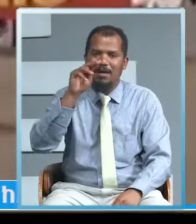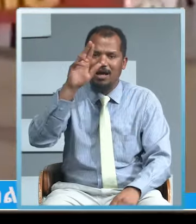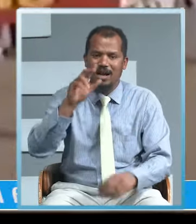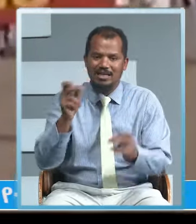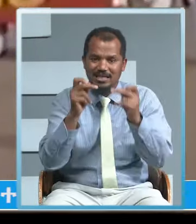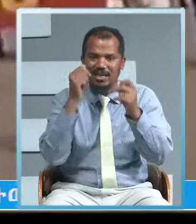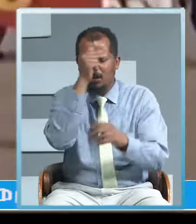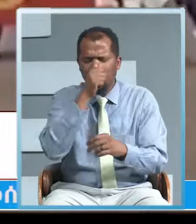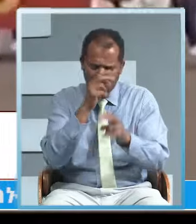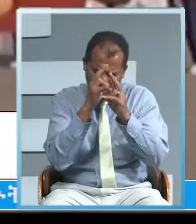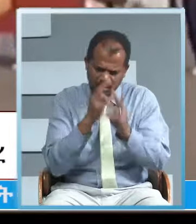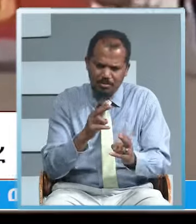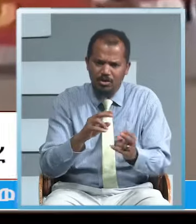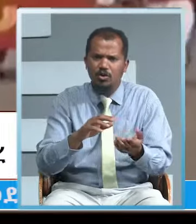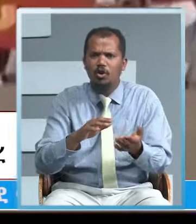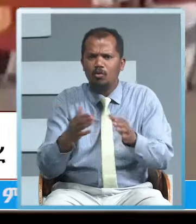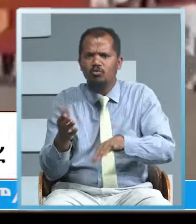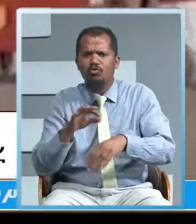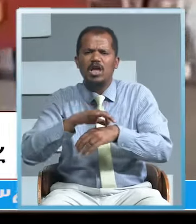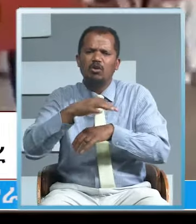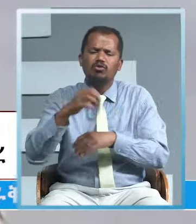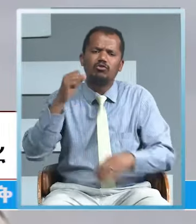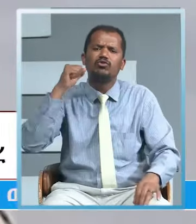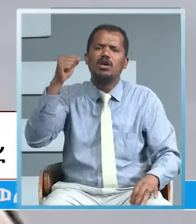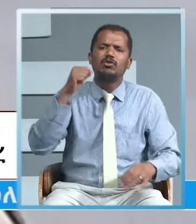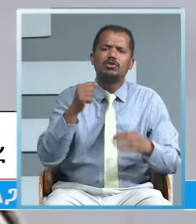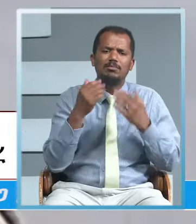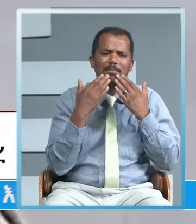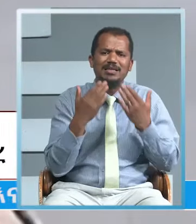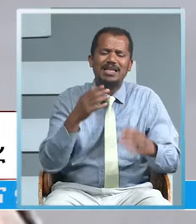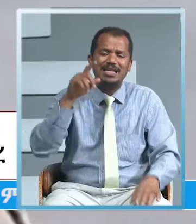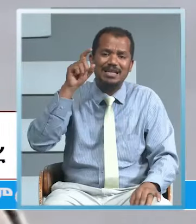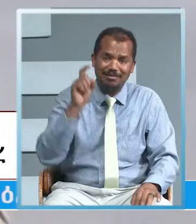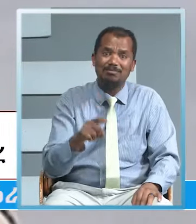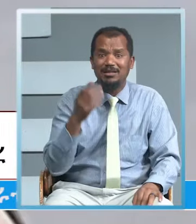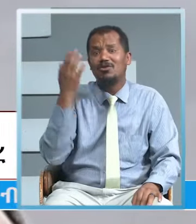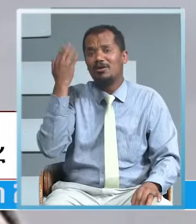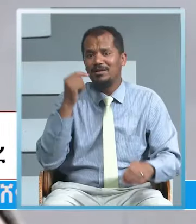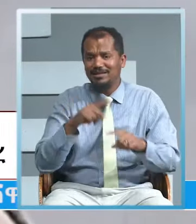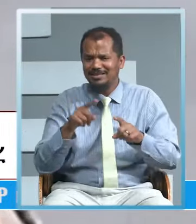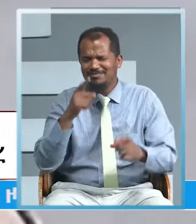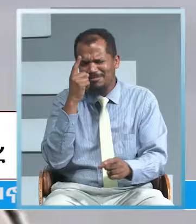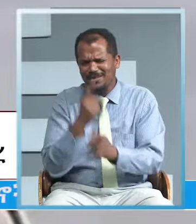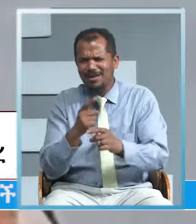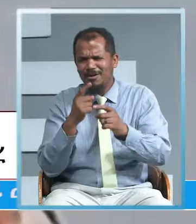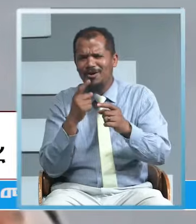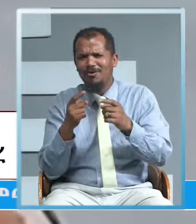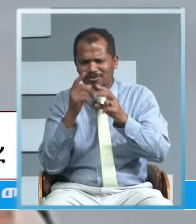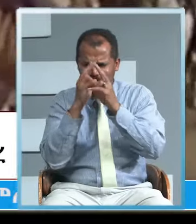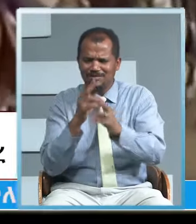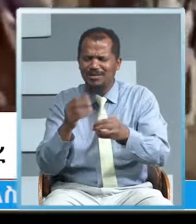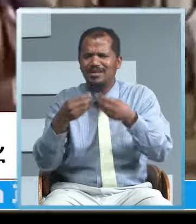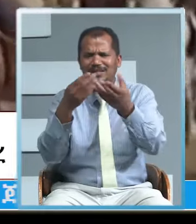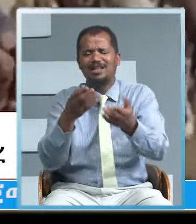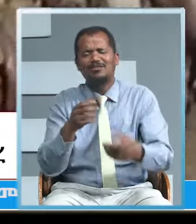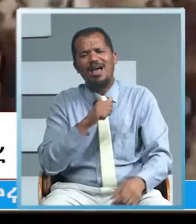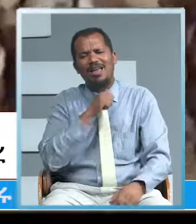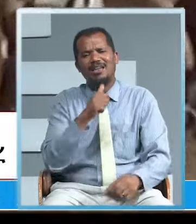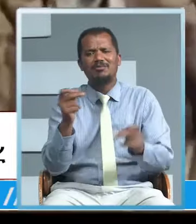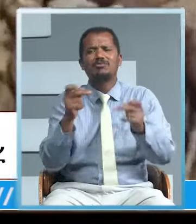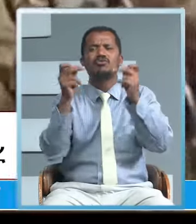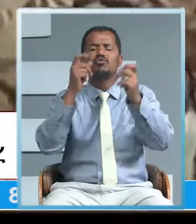ድል ለኢትዮጵያን ክብር ይወደቁና የቆሰሉ ጀግኖች መወደስ የነበረባቸው ቢሆንም በሚገባቸው ልክ ክብር እየተሰጣቸው